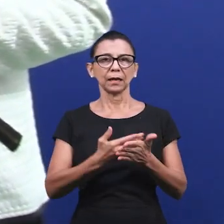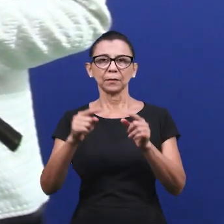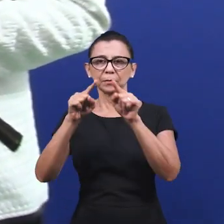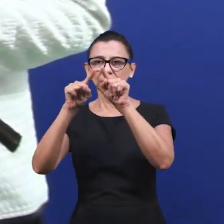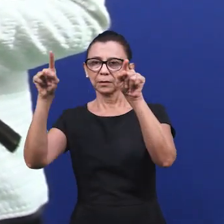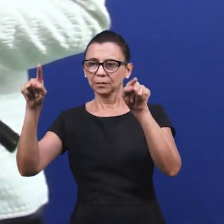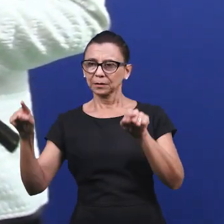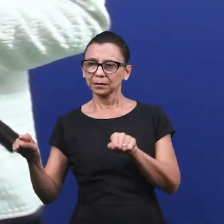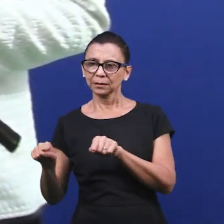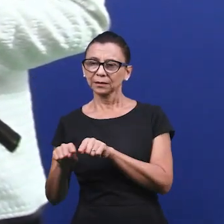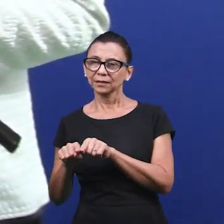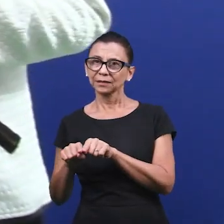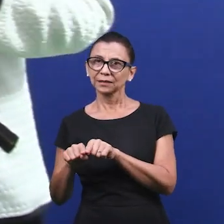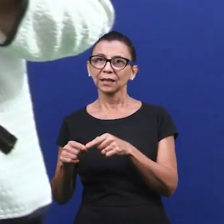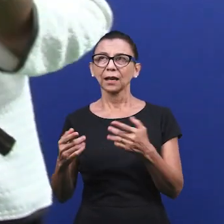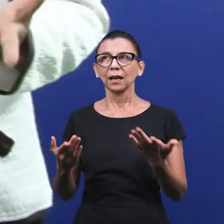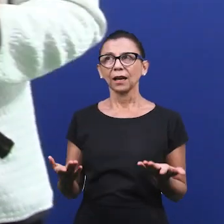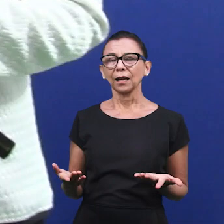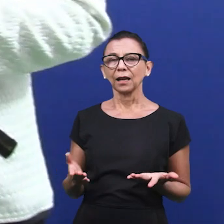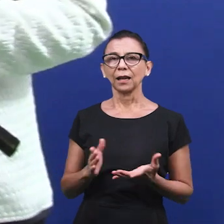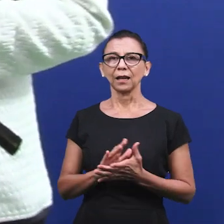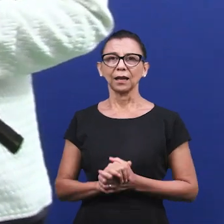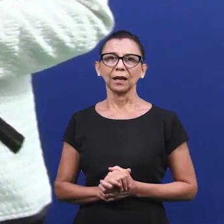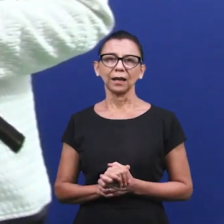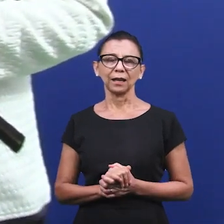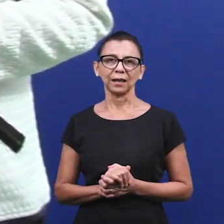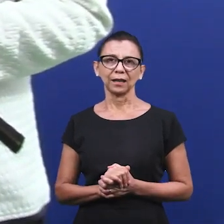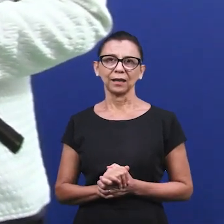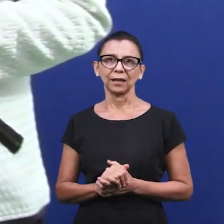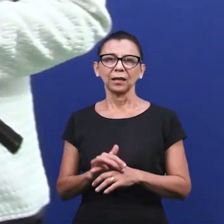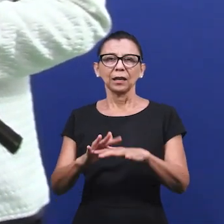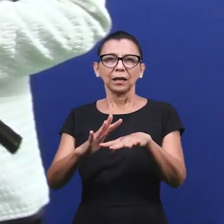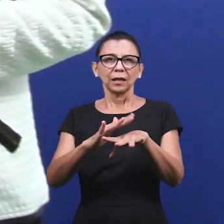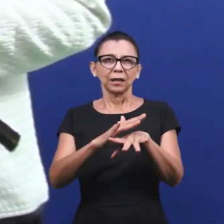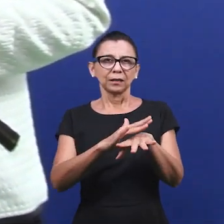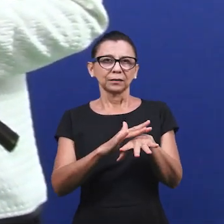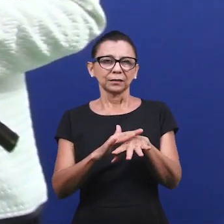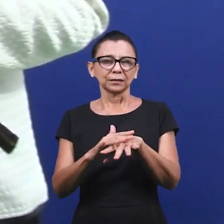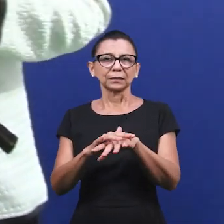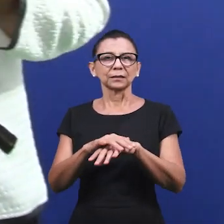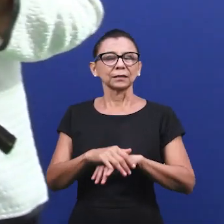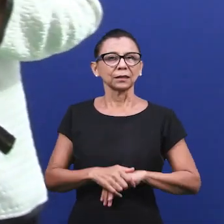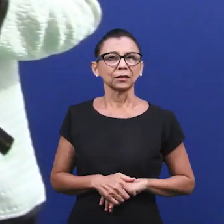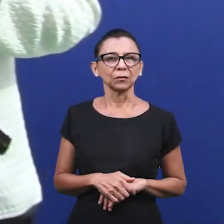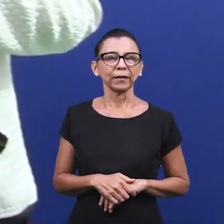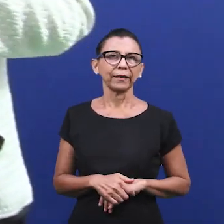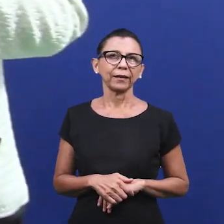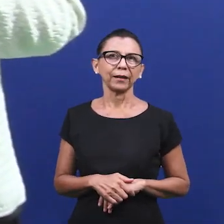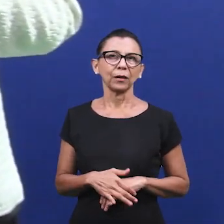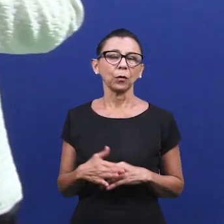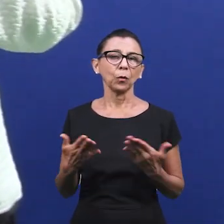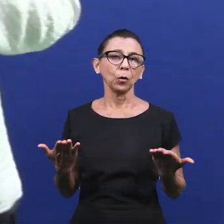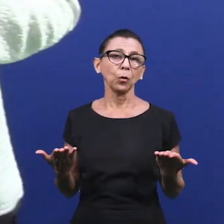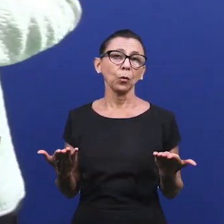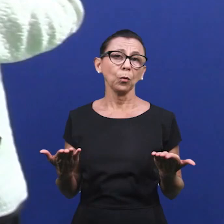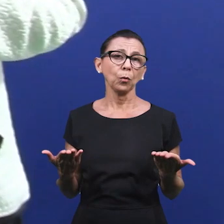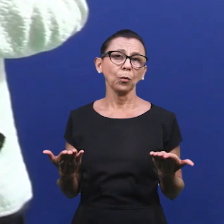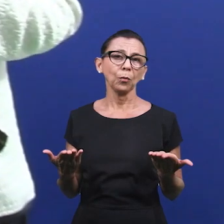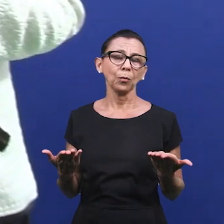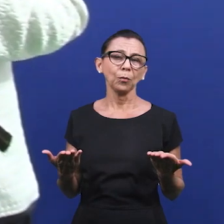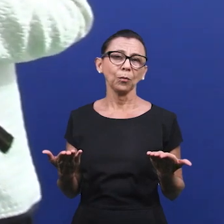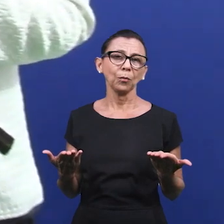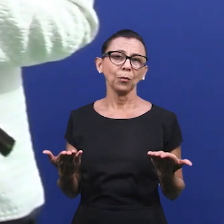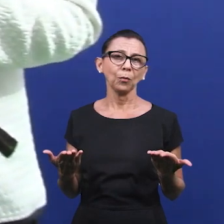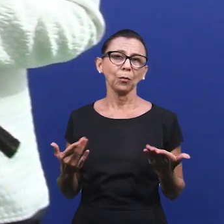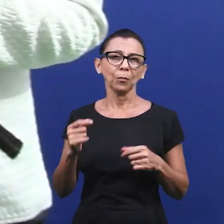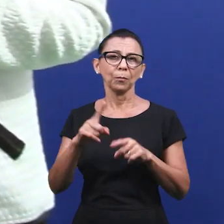la fenêtre de traduction, interprétation de langue, de signes, à travers audio description ou